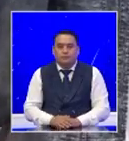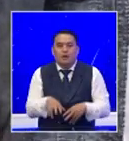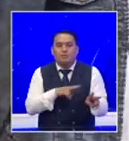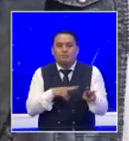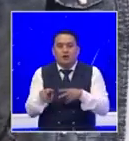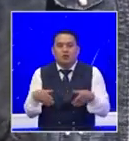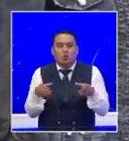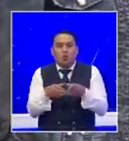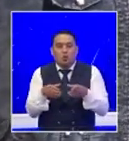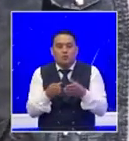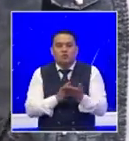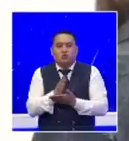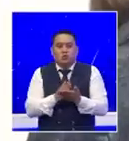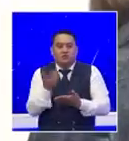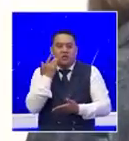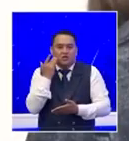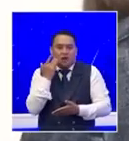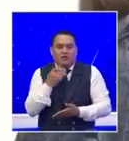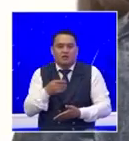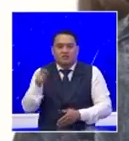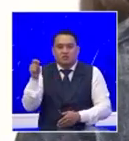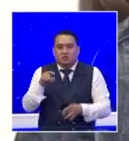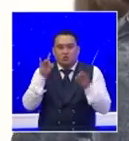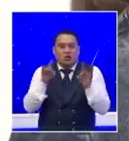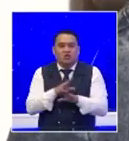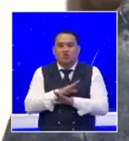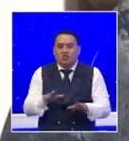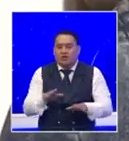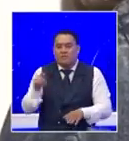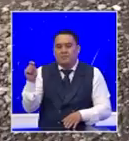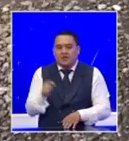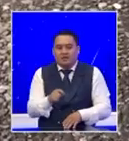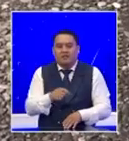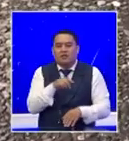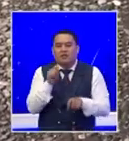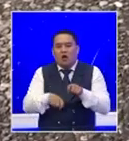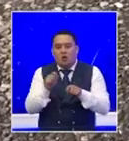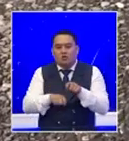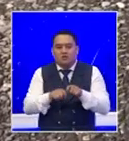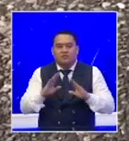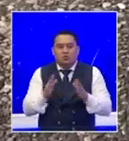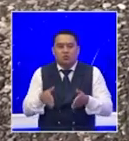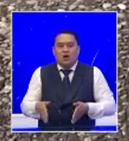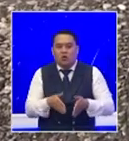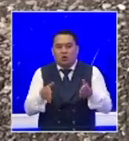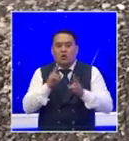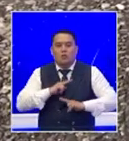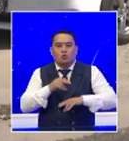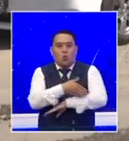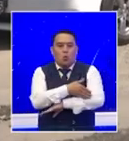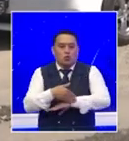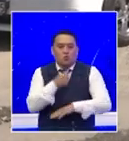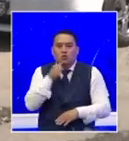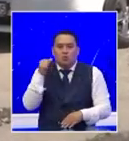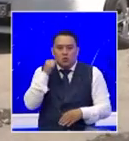Мониторинговая группа антикоррупционной службы, как всегда, появляется неожиданно. Главная цель визита в Текели – проверка текущего состояния дорожных работ и улиц. В прошлом